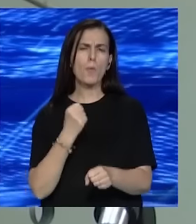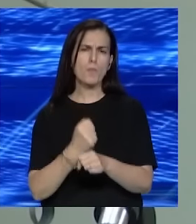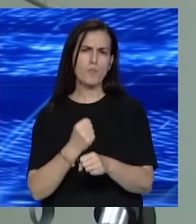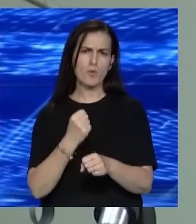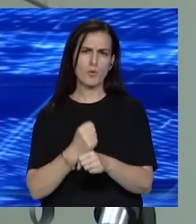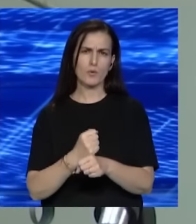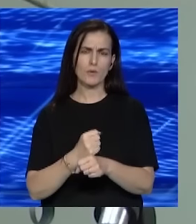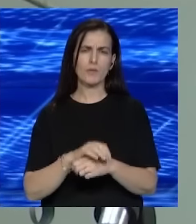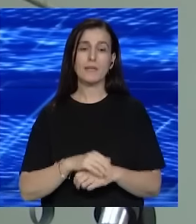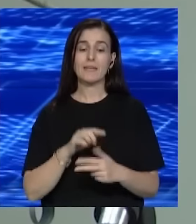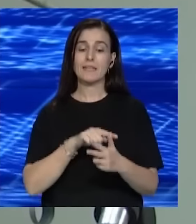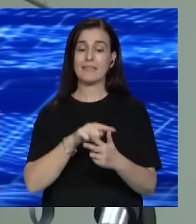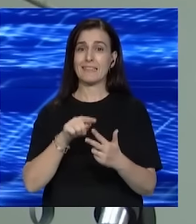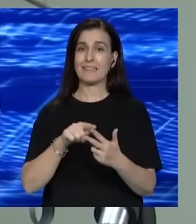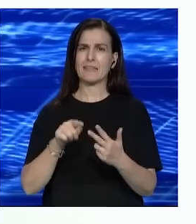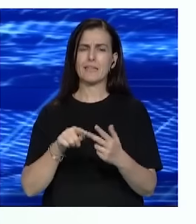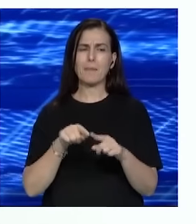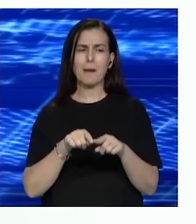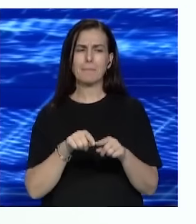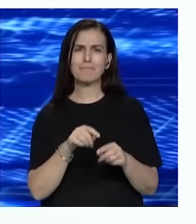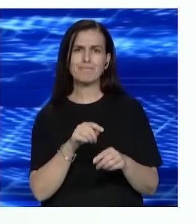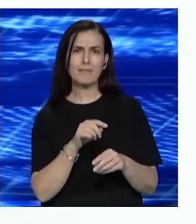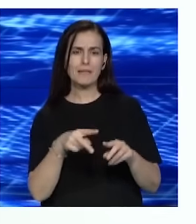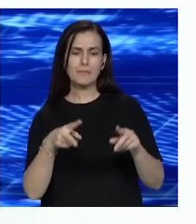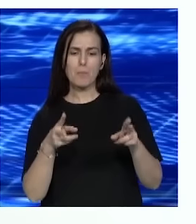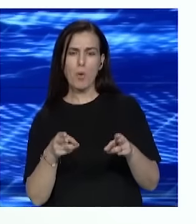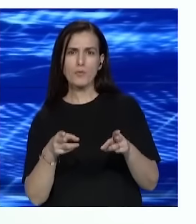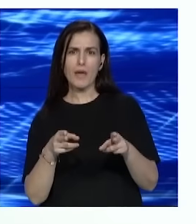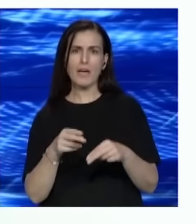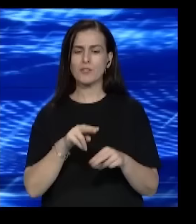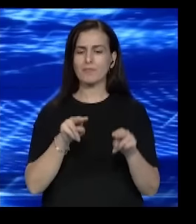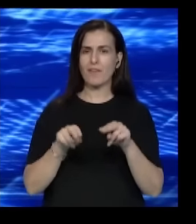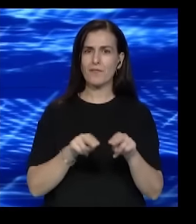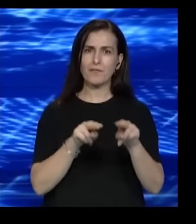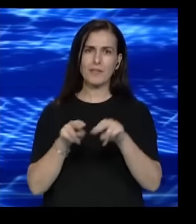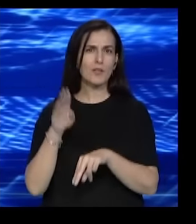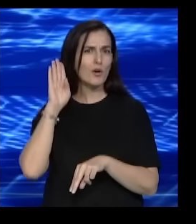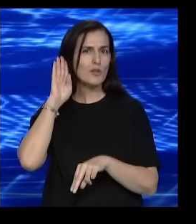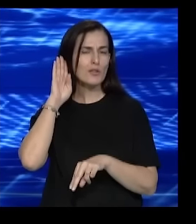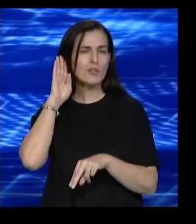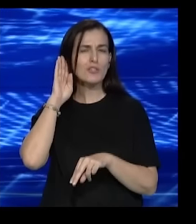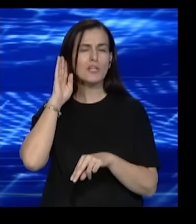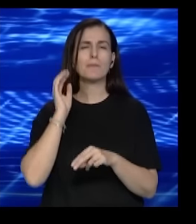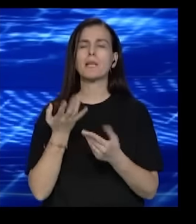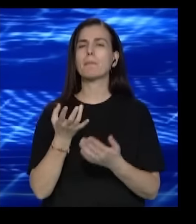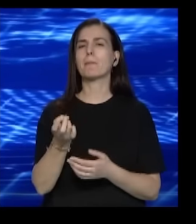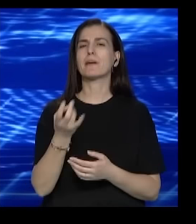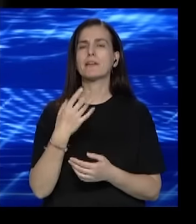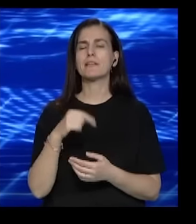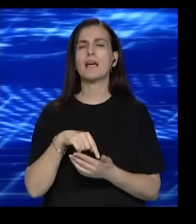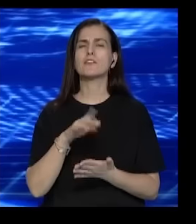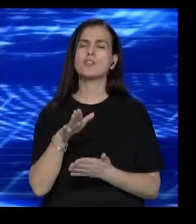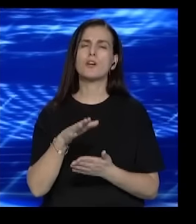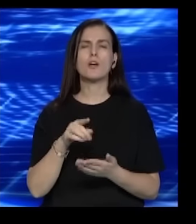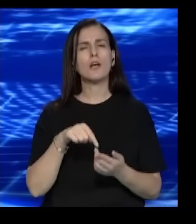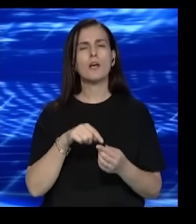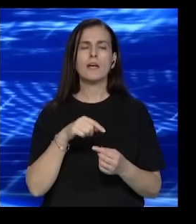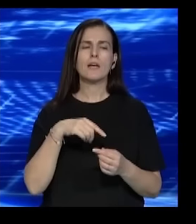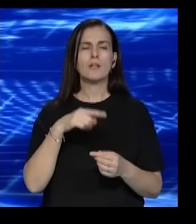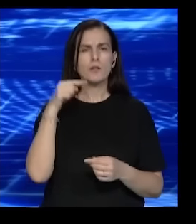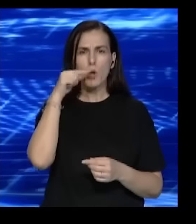sipas prokurorisë së Tiranës kanë sajuar një audio përgjim për të përfshirë vëllain e ish-ministrit të Brendshëm Fatmir Xhafa në trafikun e kanabisit nga Vlora në